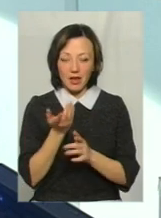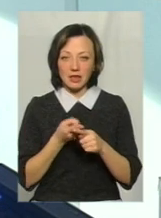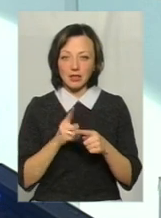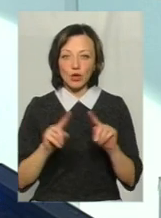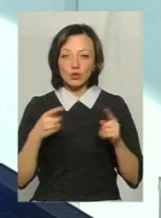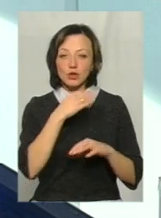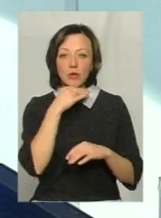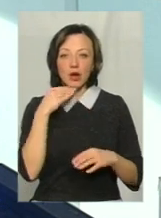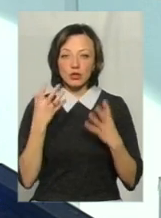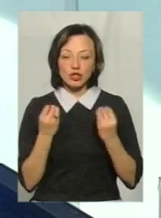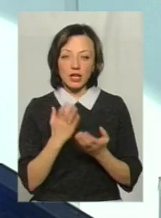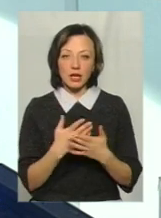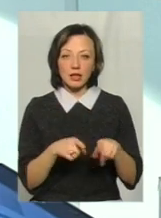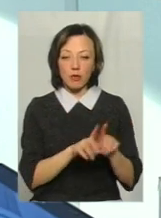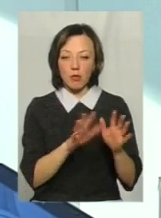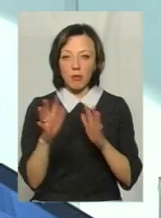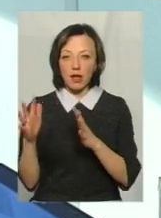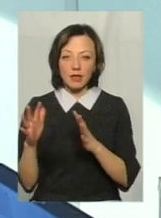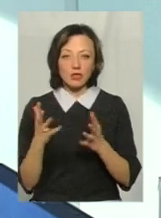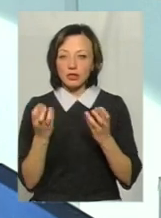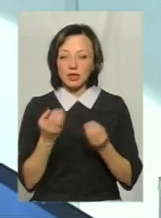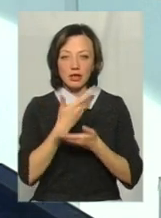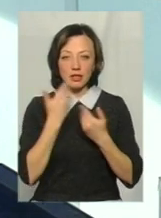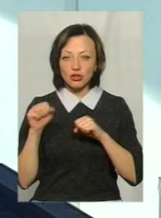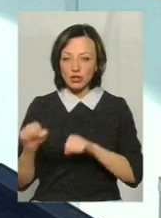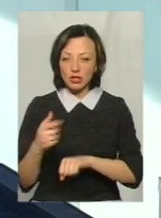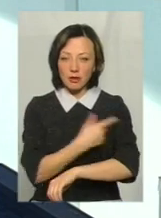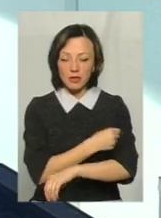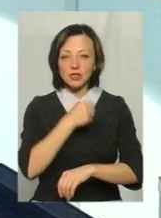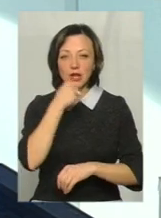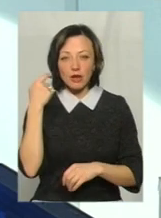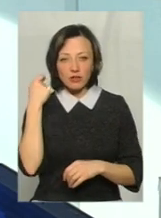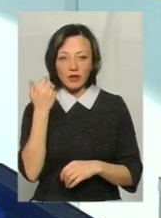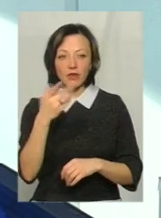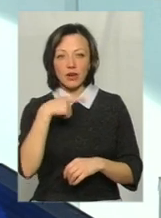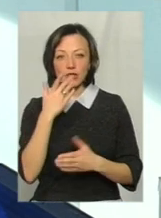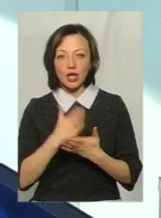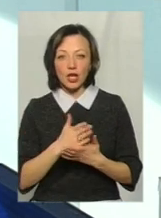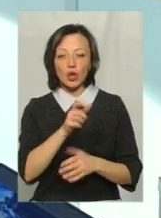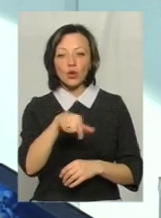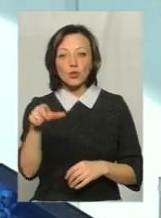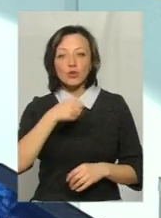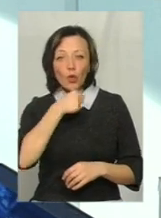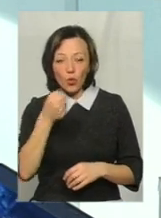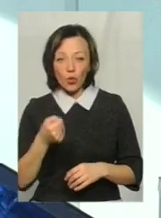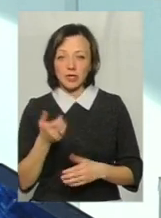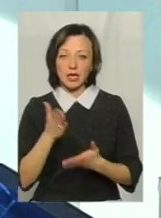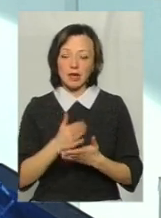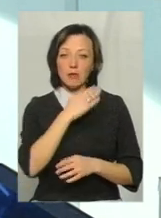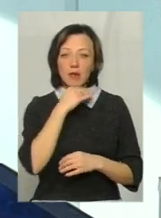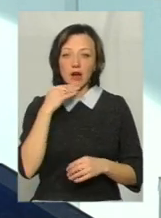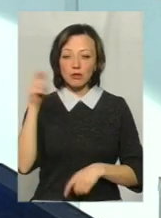дуже багато ще є таких моментів, що в нас є діти не щеплені, старшого віку, як ви кажете, є люди дорослі, в нас є